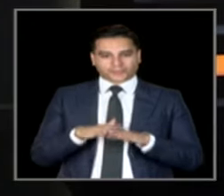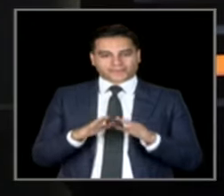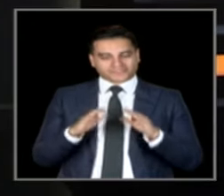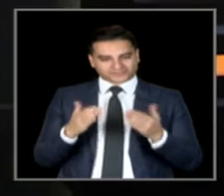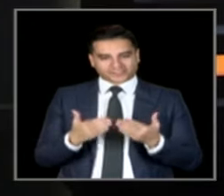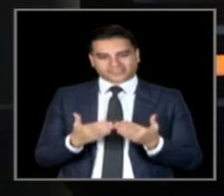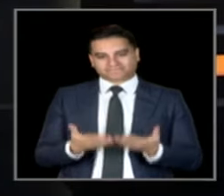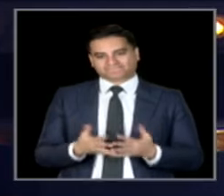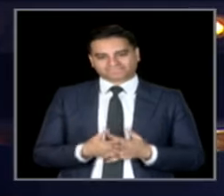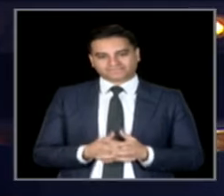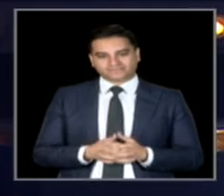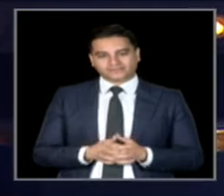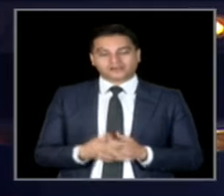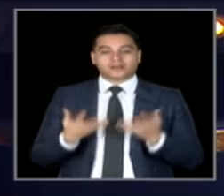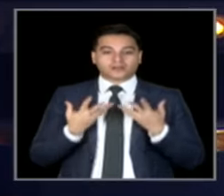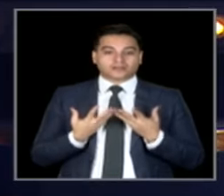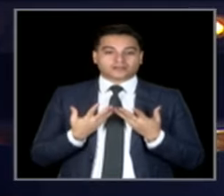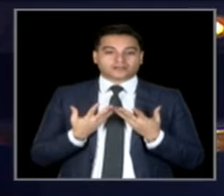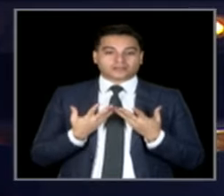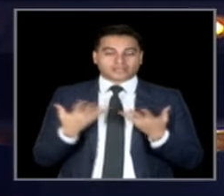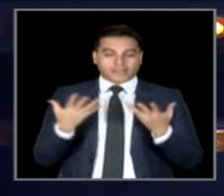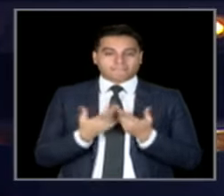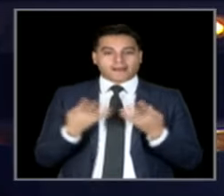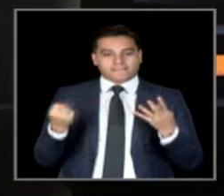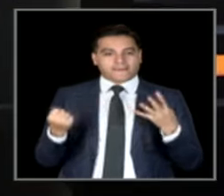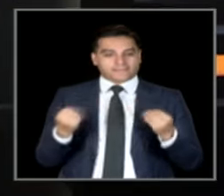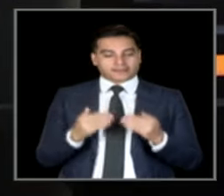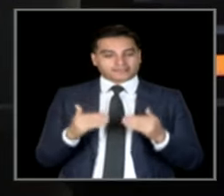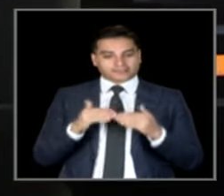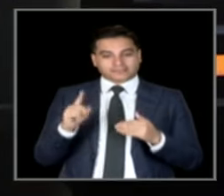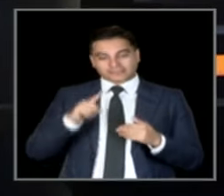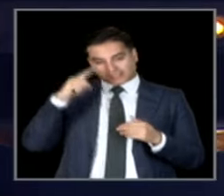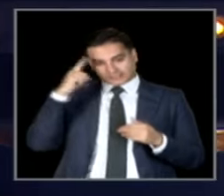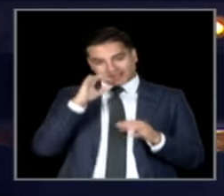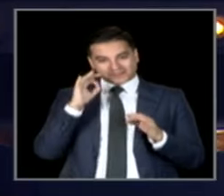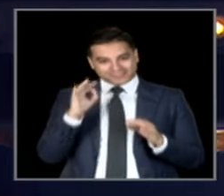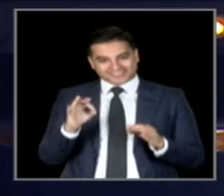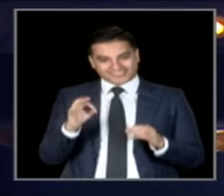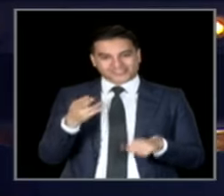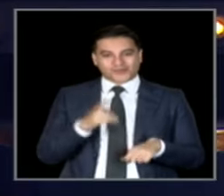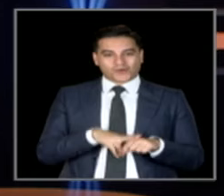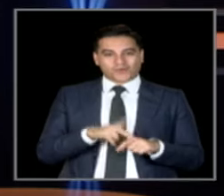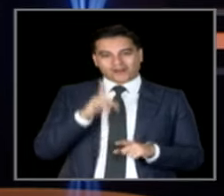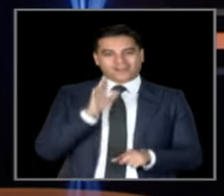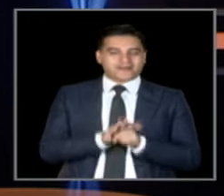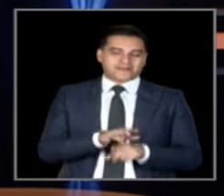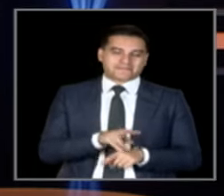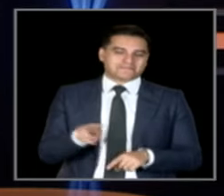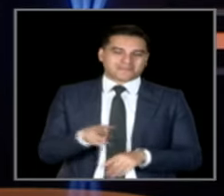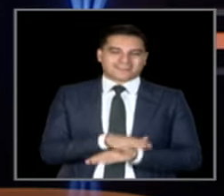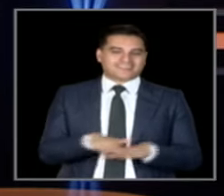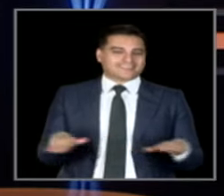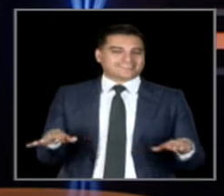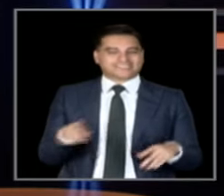أيوة. النتيجة 40-40. الأسئلة صعبة جداً، وكان الله في